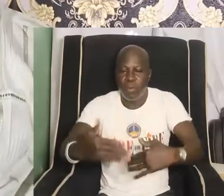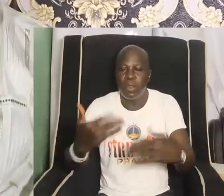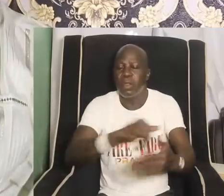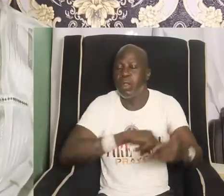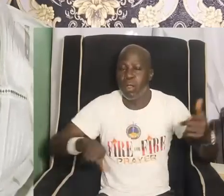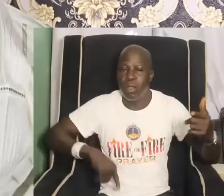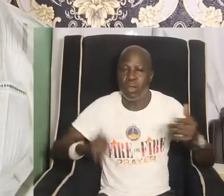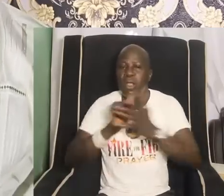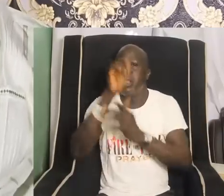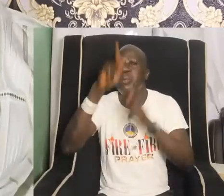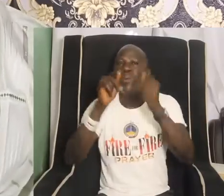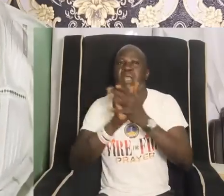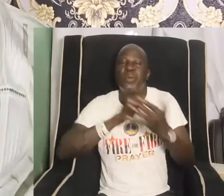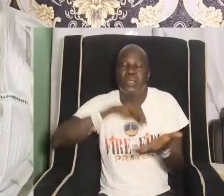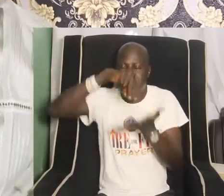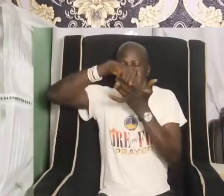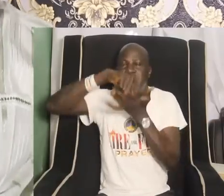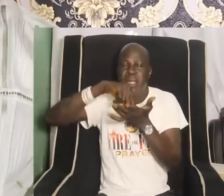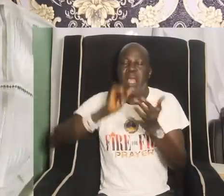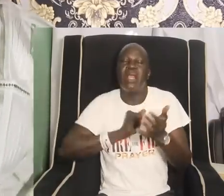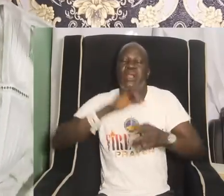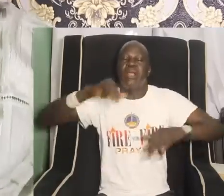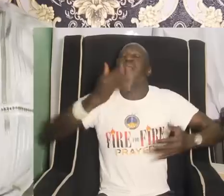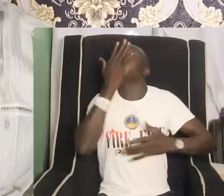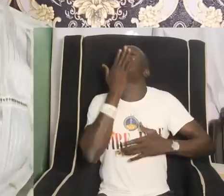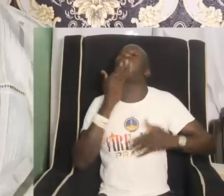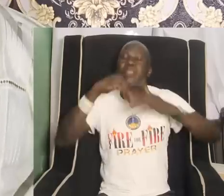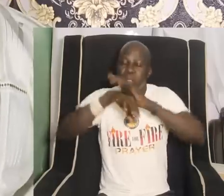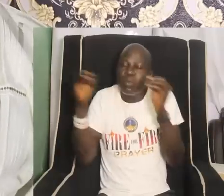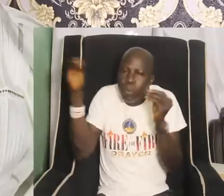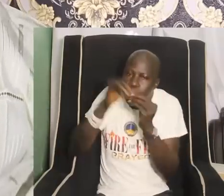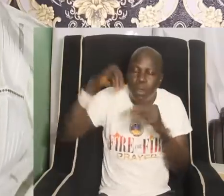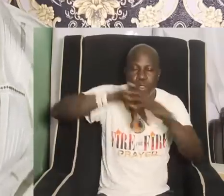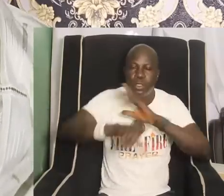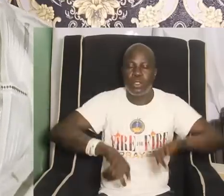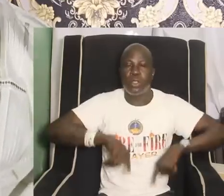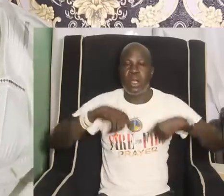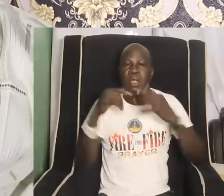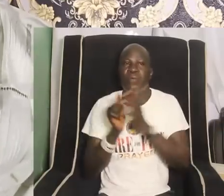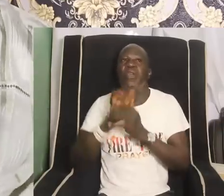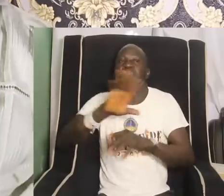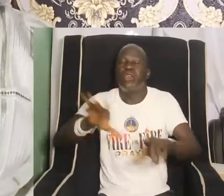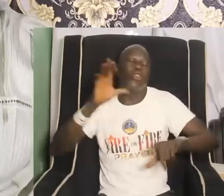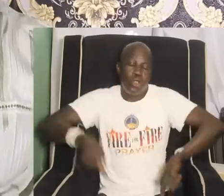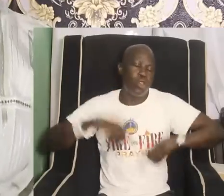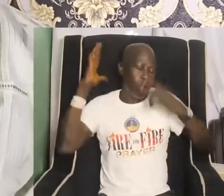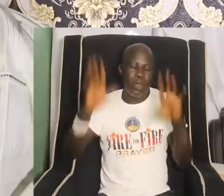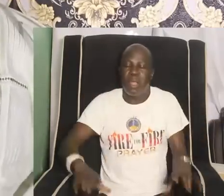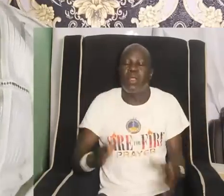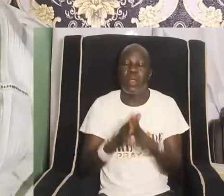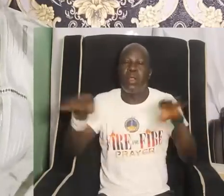olúwa ẹni tí ẹ̀mí dúró adùn yóò máa pọ̀ sínú ayé rẹ̀ amen. Ìgbéyàwó rẹ̀ kì yóò